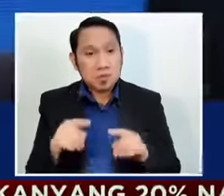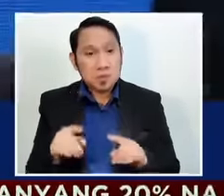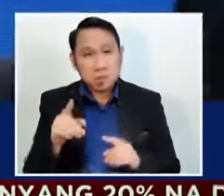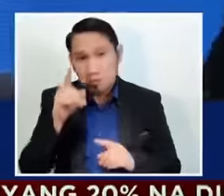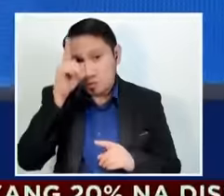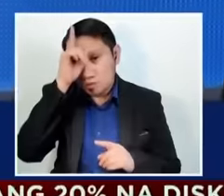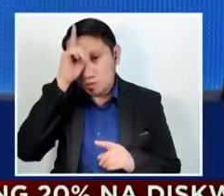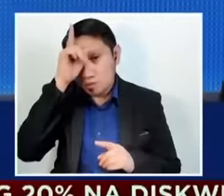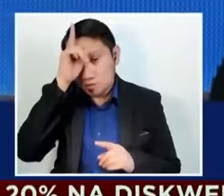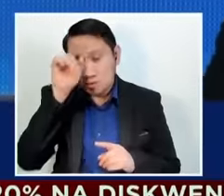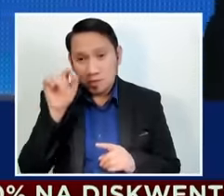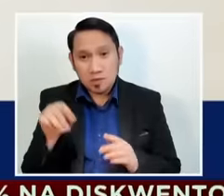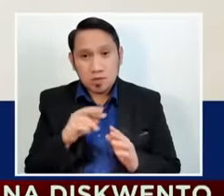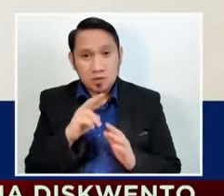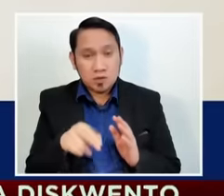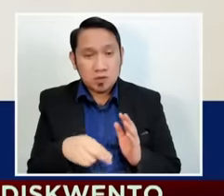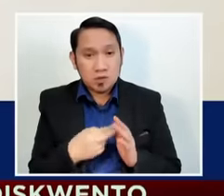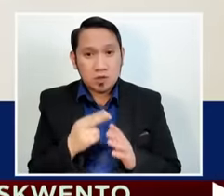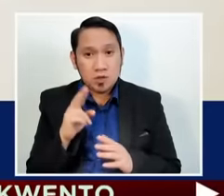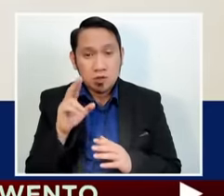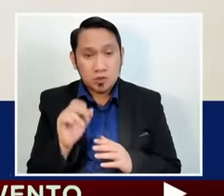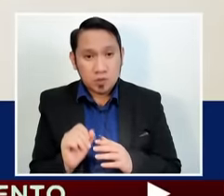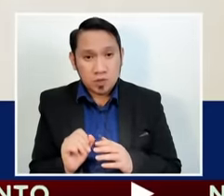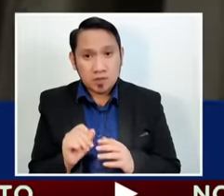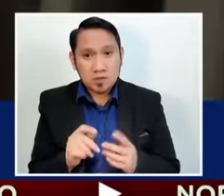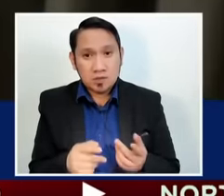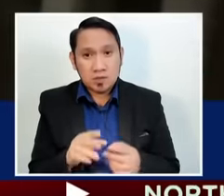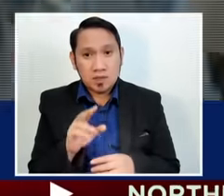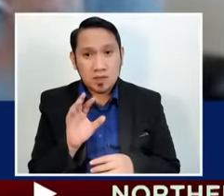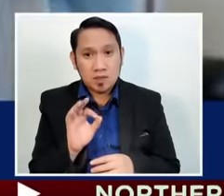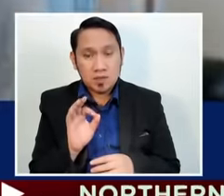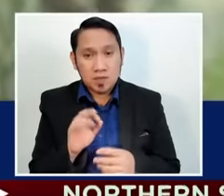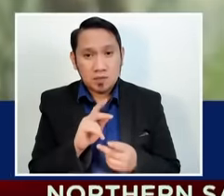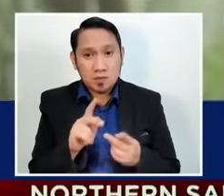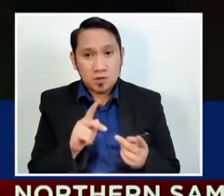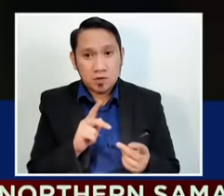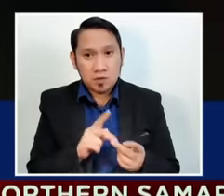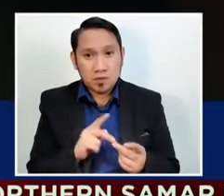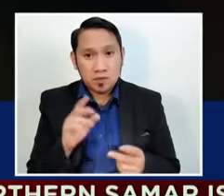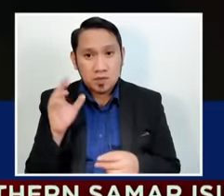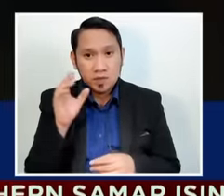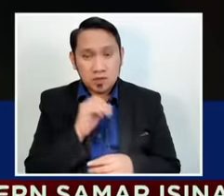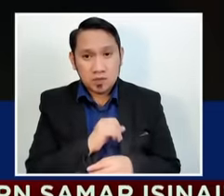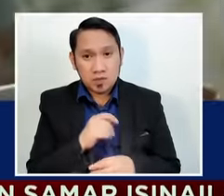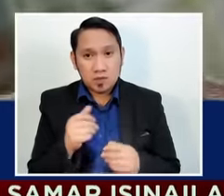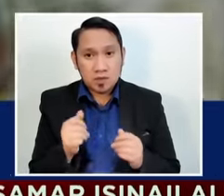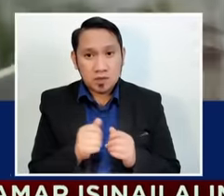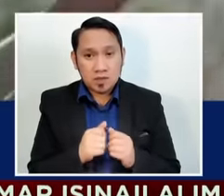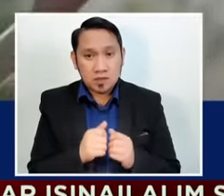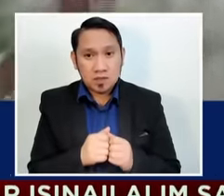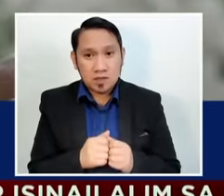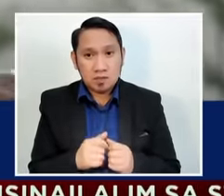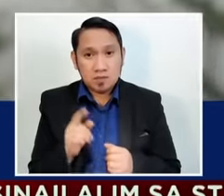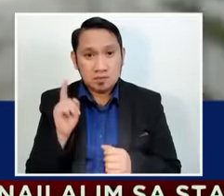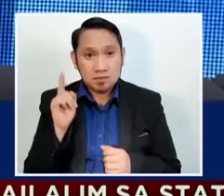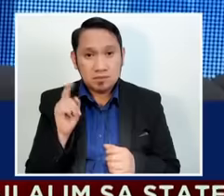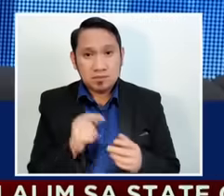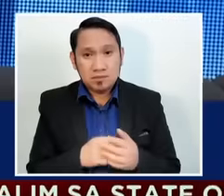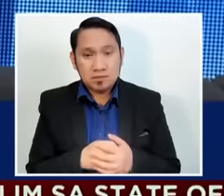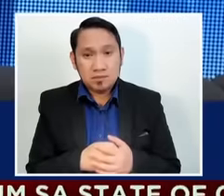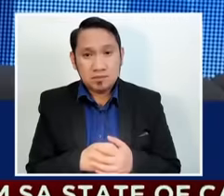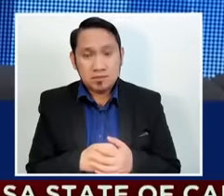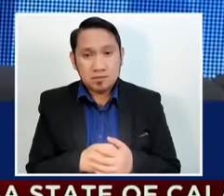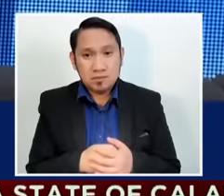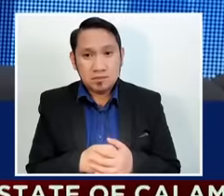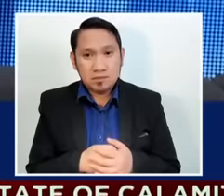para sa kanyang role sa US series na 9 Perfect Strangers, kung saan makakasama niya ang Hollywood A-lister na si Nicole Kidman.